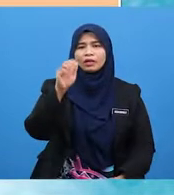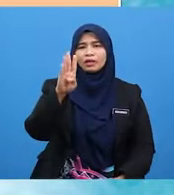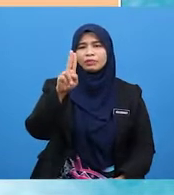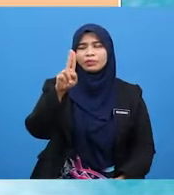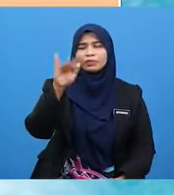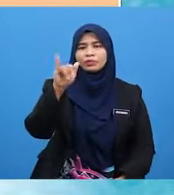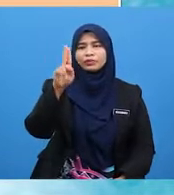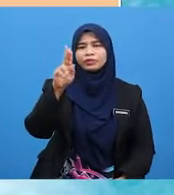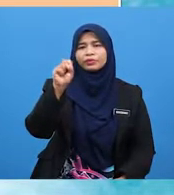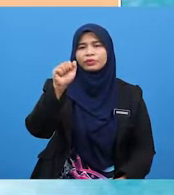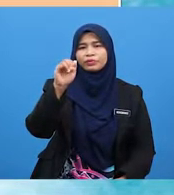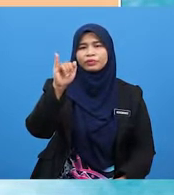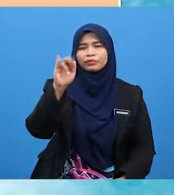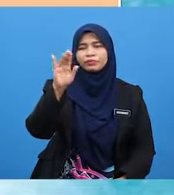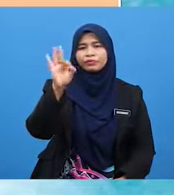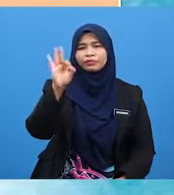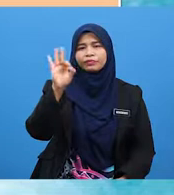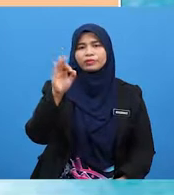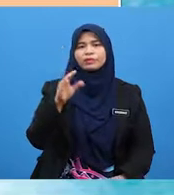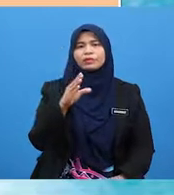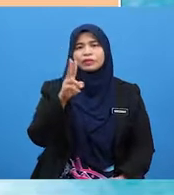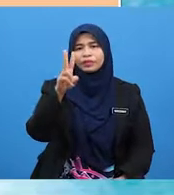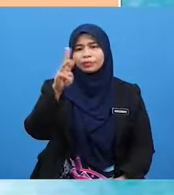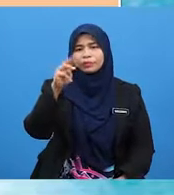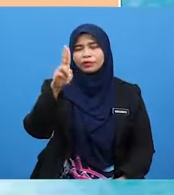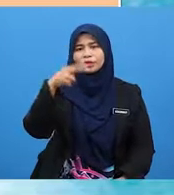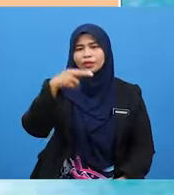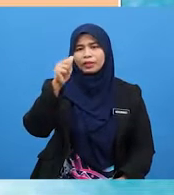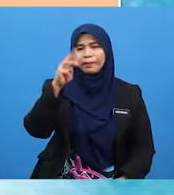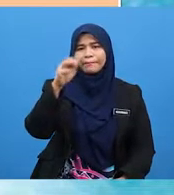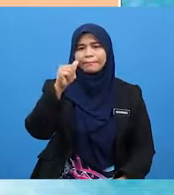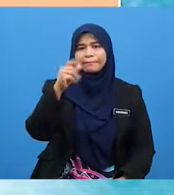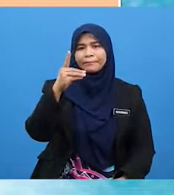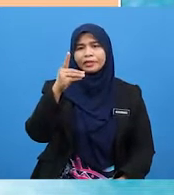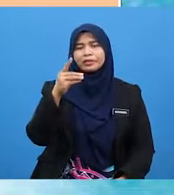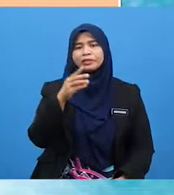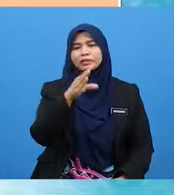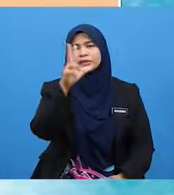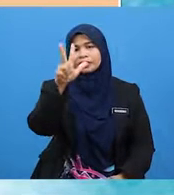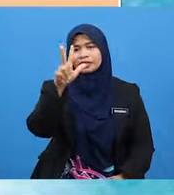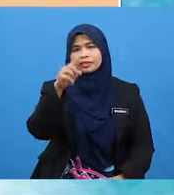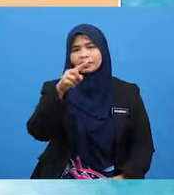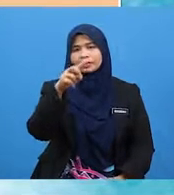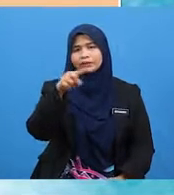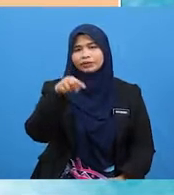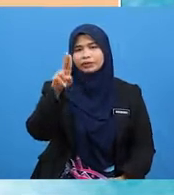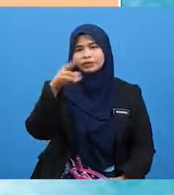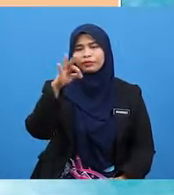Yusuf, Muhammad bin Al-Hasan Al-Shaybani, Zufar bin